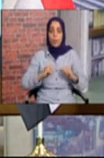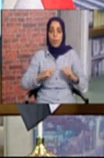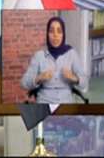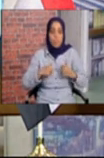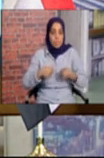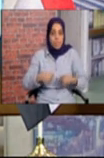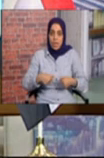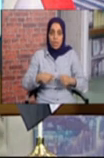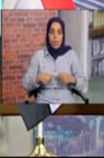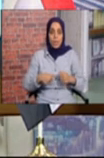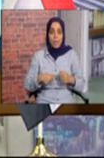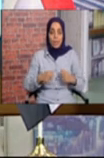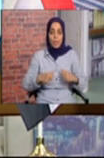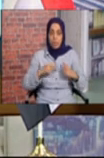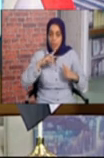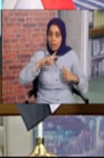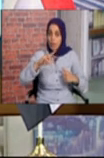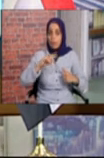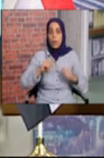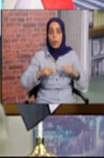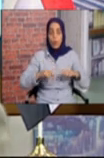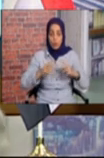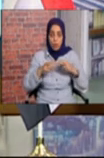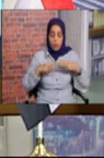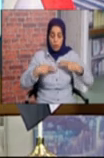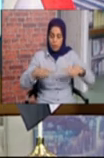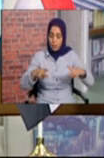دي حاجة إن هو يتكلم فيها ويفتح